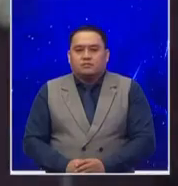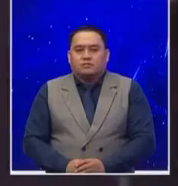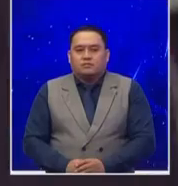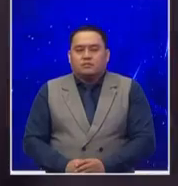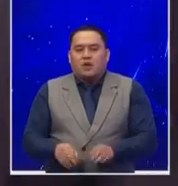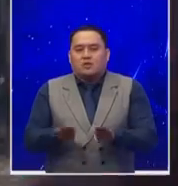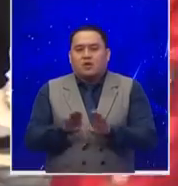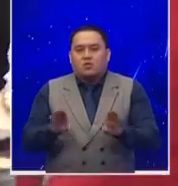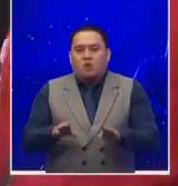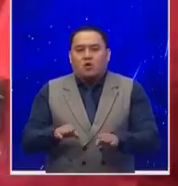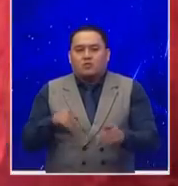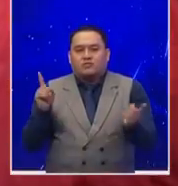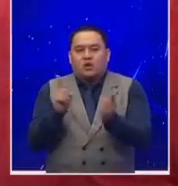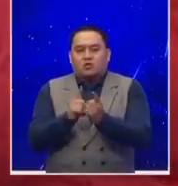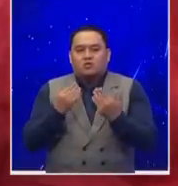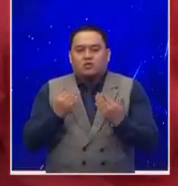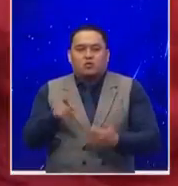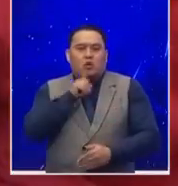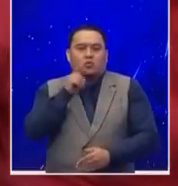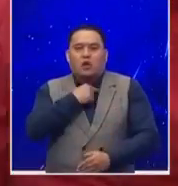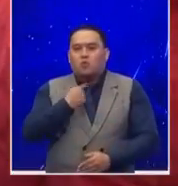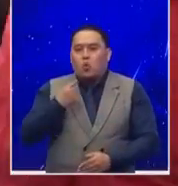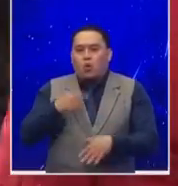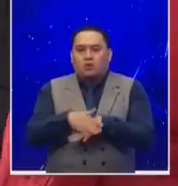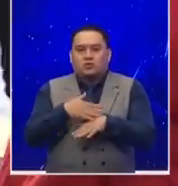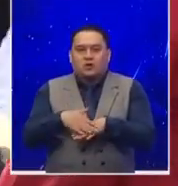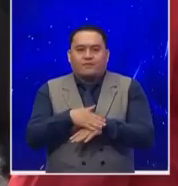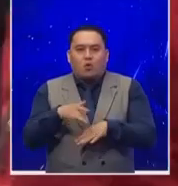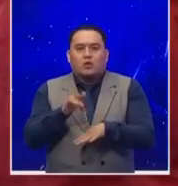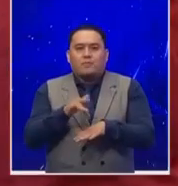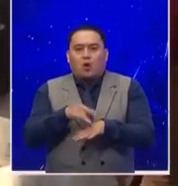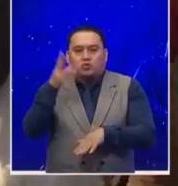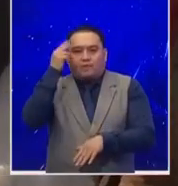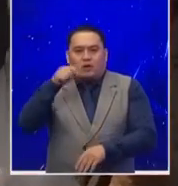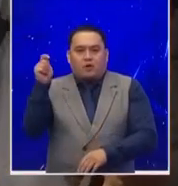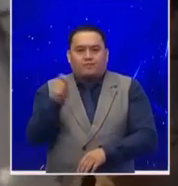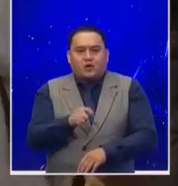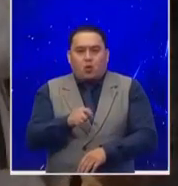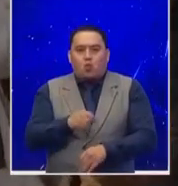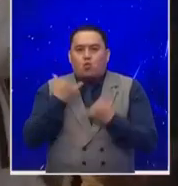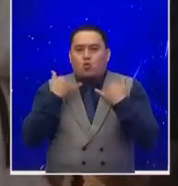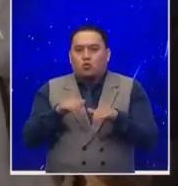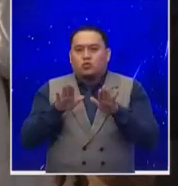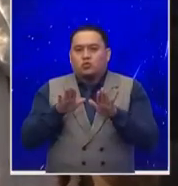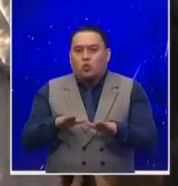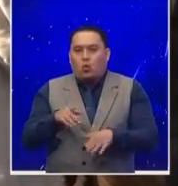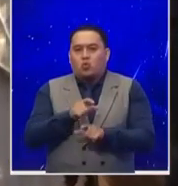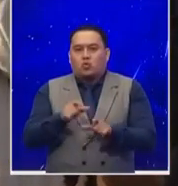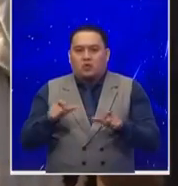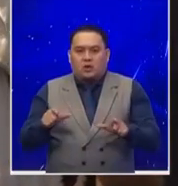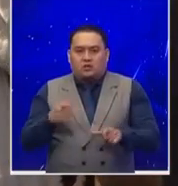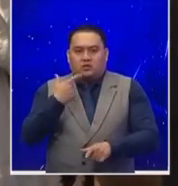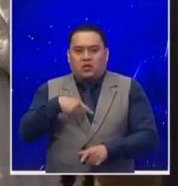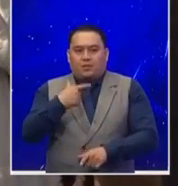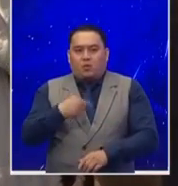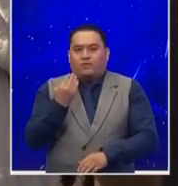С такой вот силой приветствовали сегодня юные талдыкурганцы своего мира. Количество прибывших фанатов удивило не только прохожих, но и